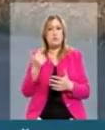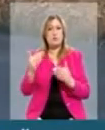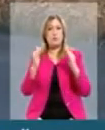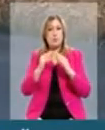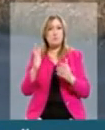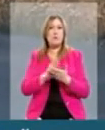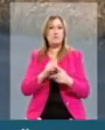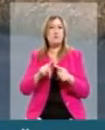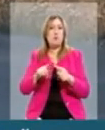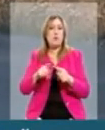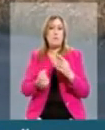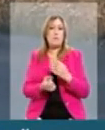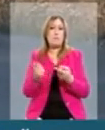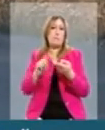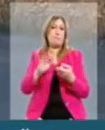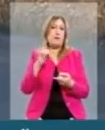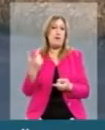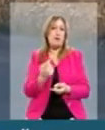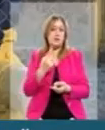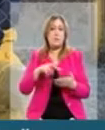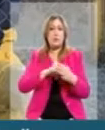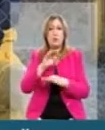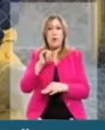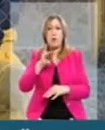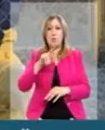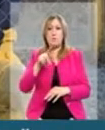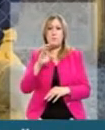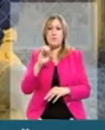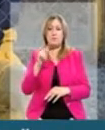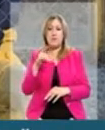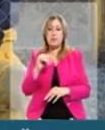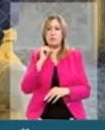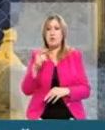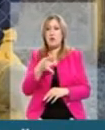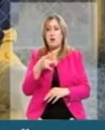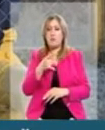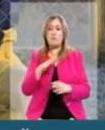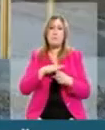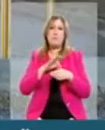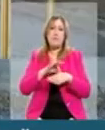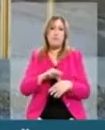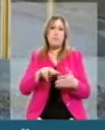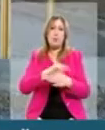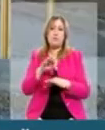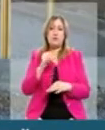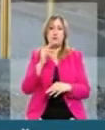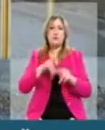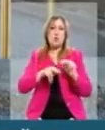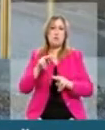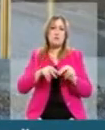домах совсем скоро появится газ. В рамках проекта «Аул Ельбесыг» в Костанайском районе реализуется проект